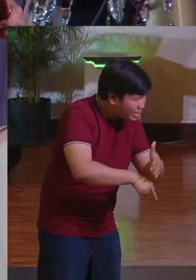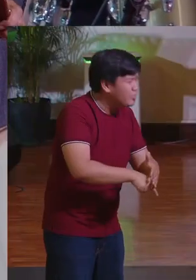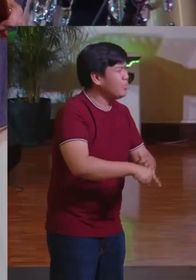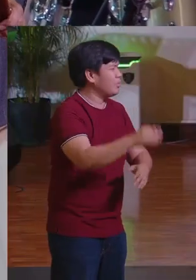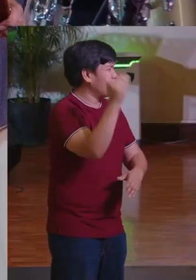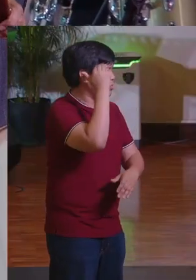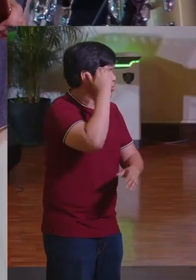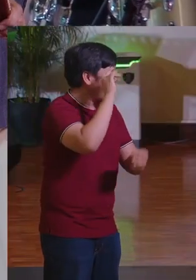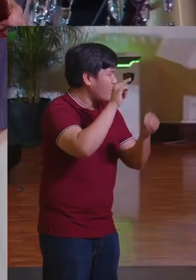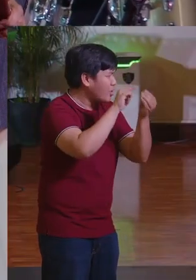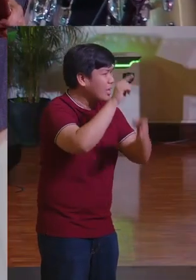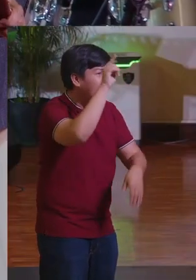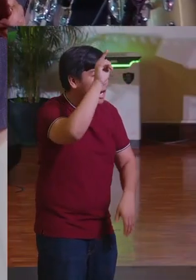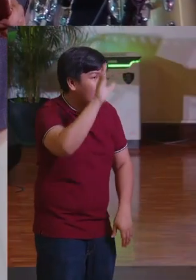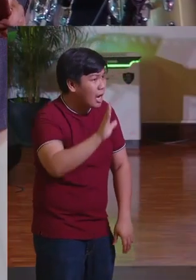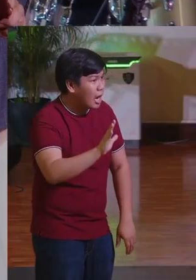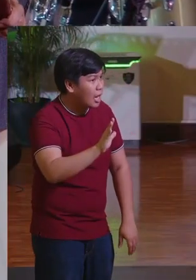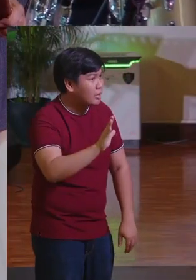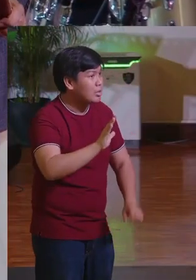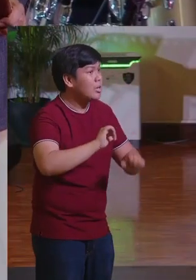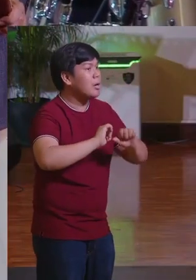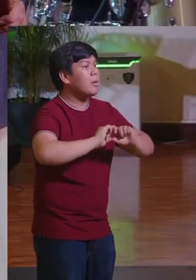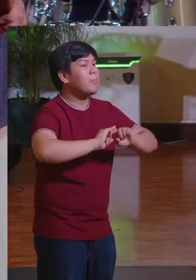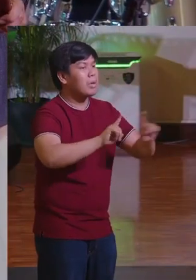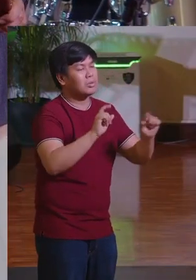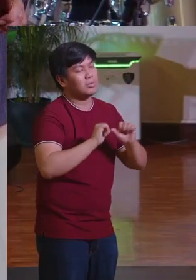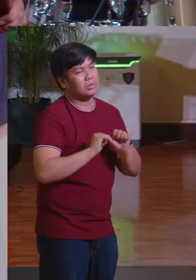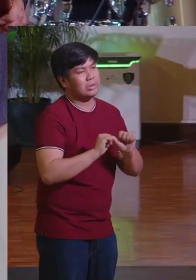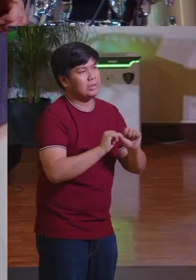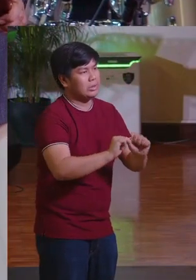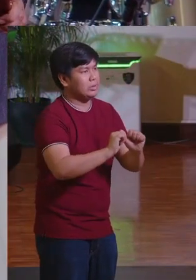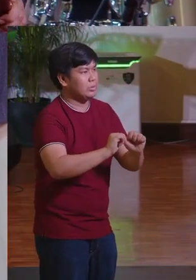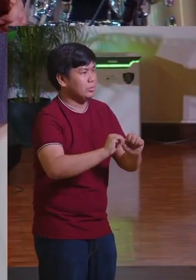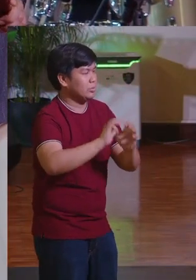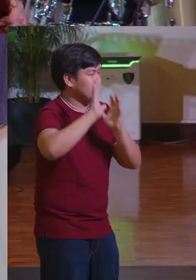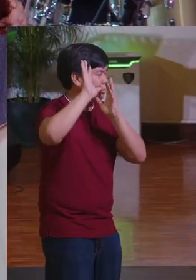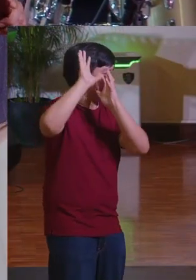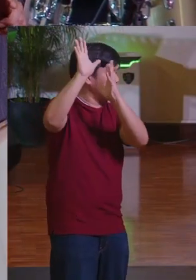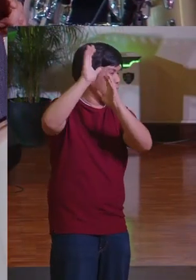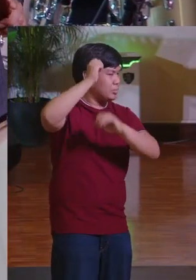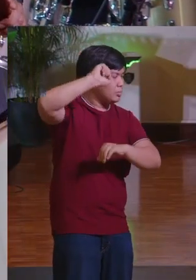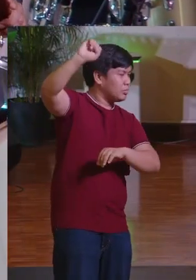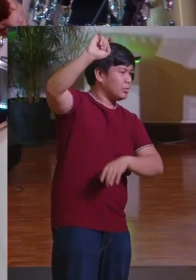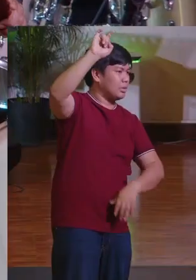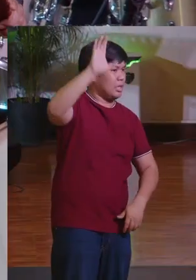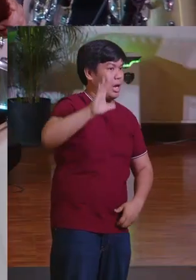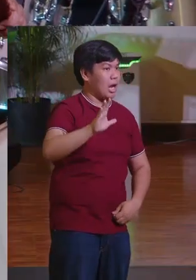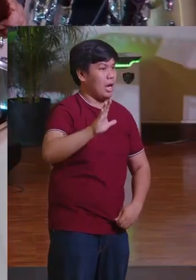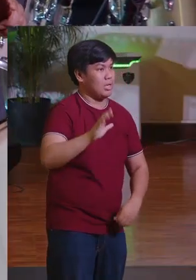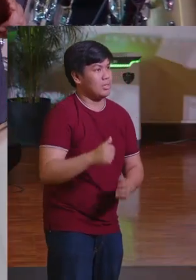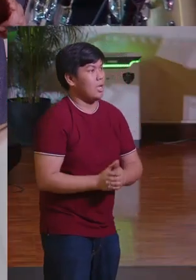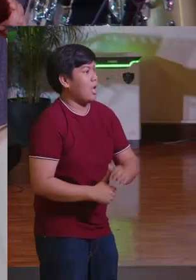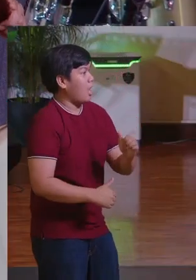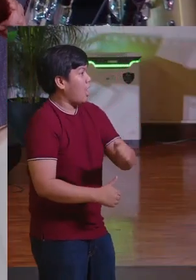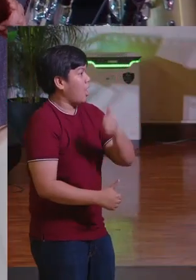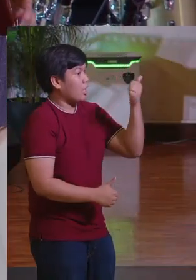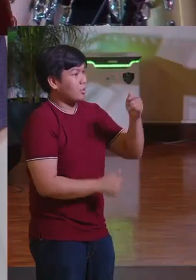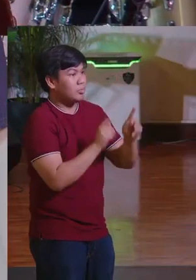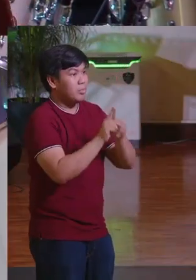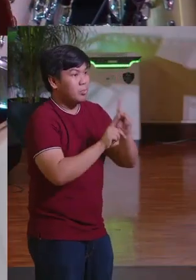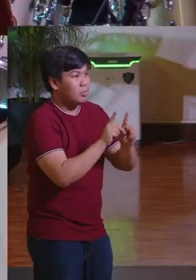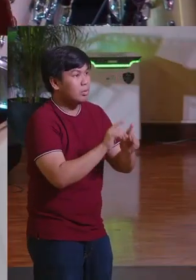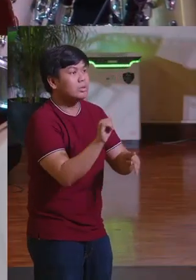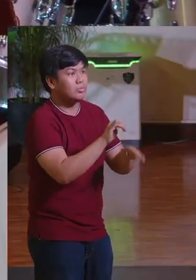Subalit, nire-resist pa rin siya. May mga ibang tao naman, konti lang ang alam.